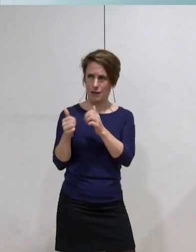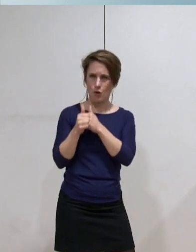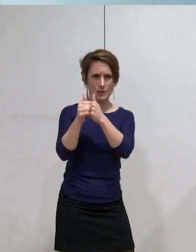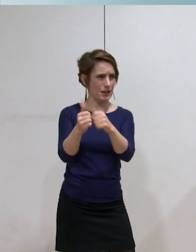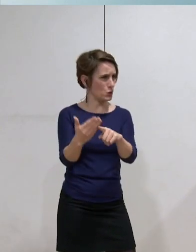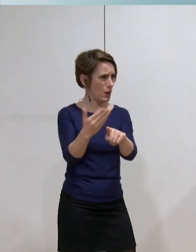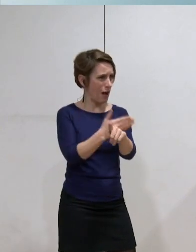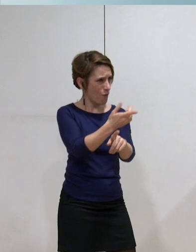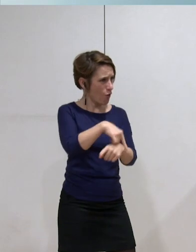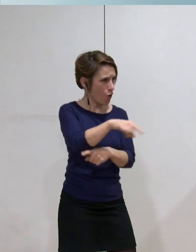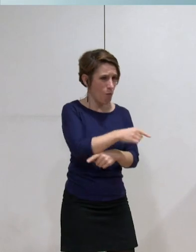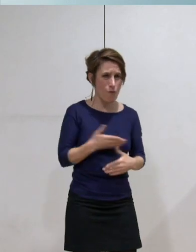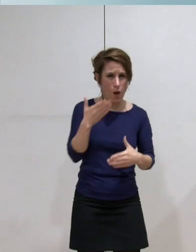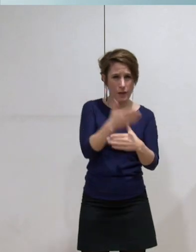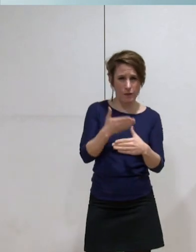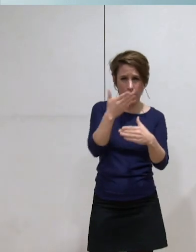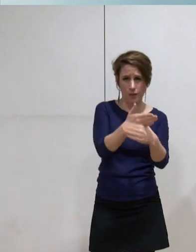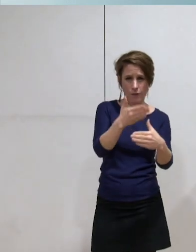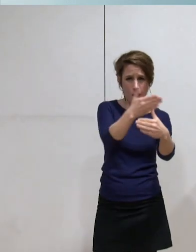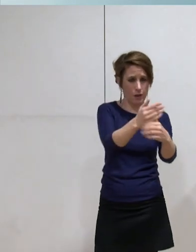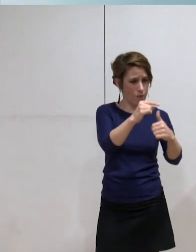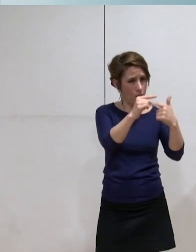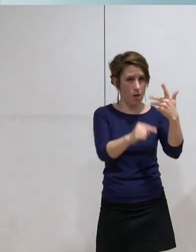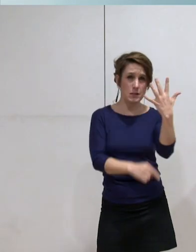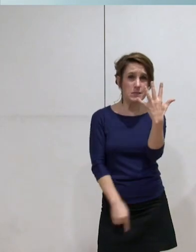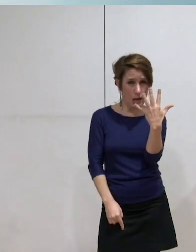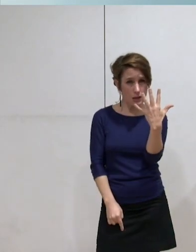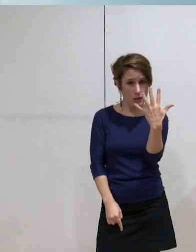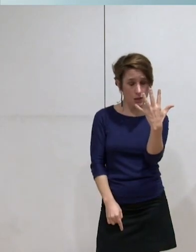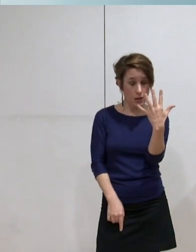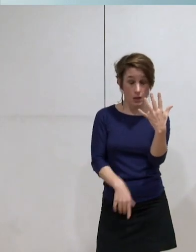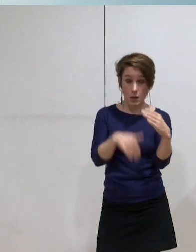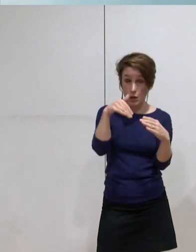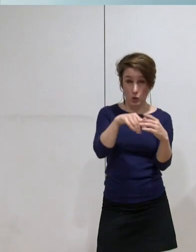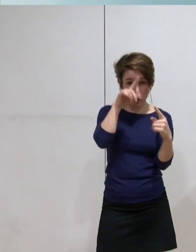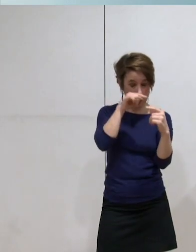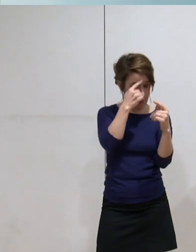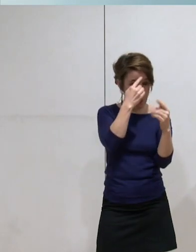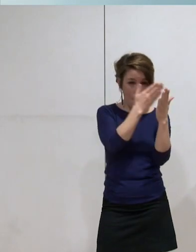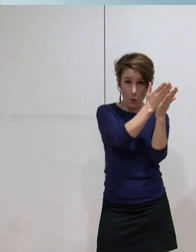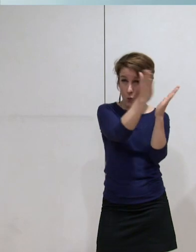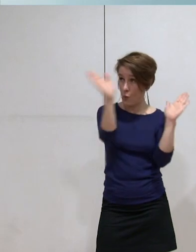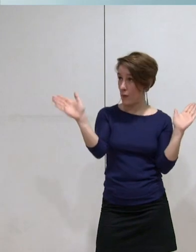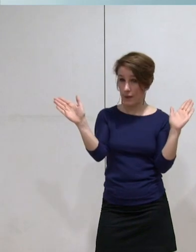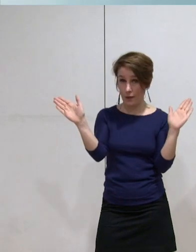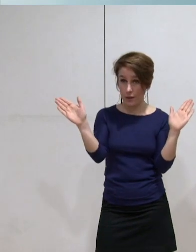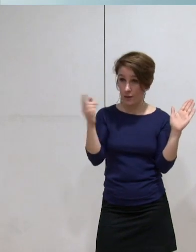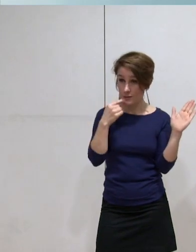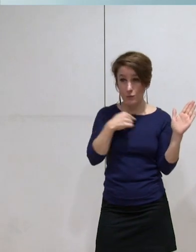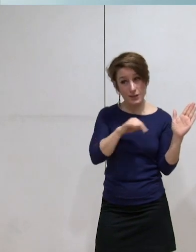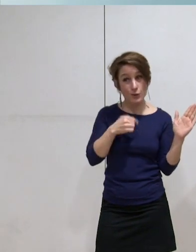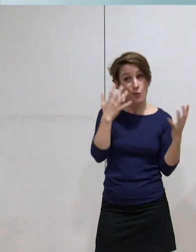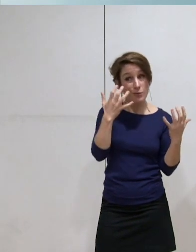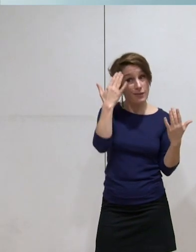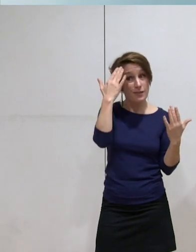fait sur un focus très très large et qui appellerait de notre part si on voulait reprendre chacun chacune des thématiques